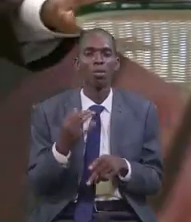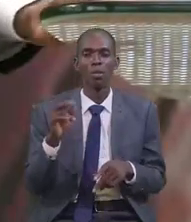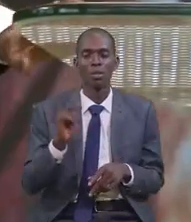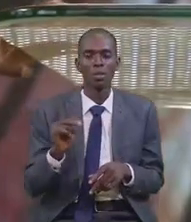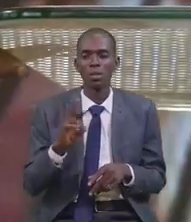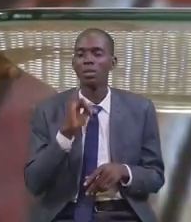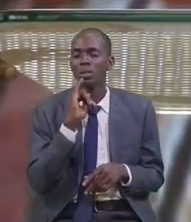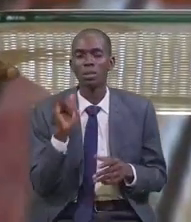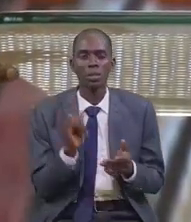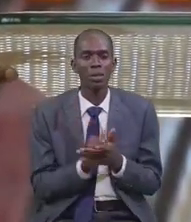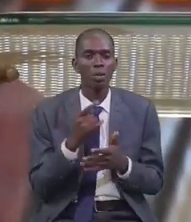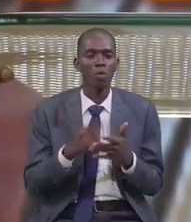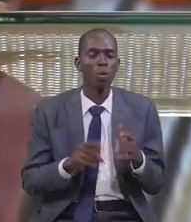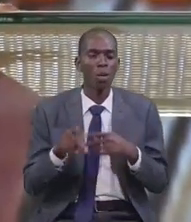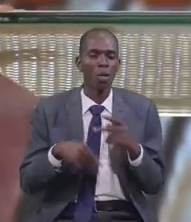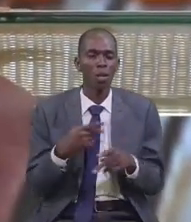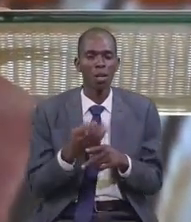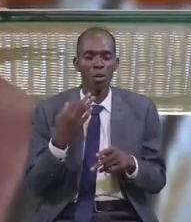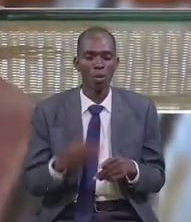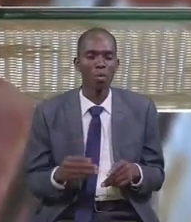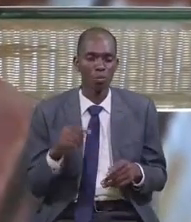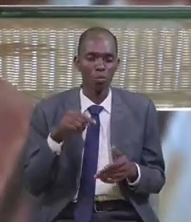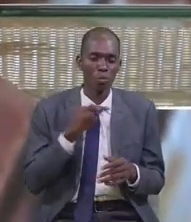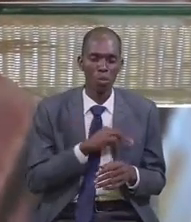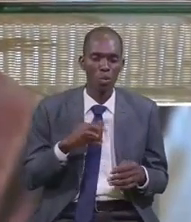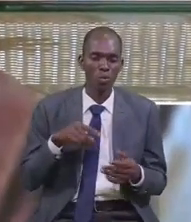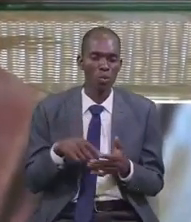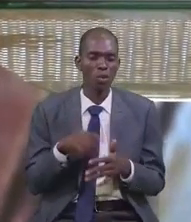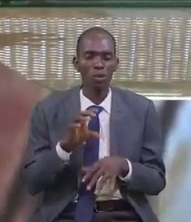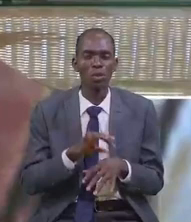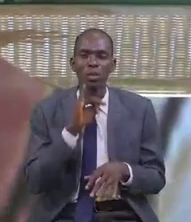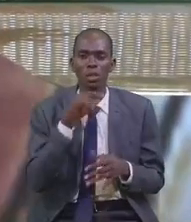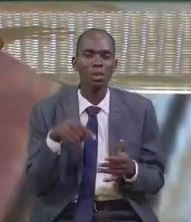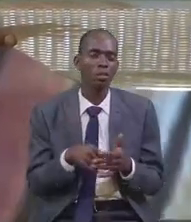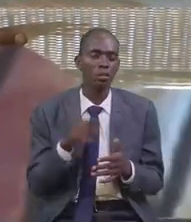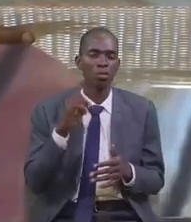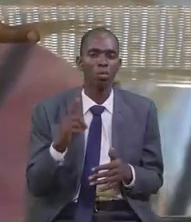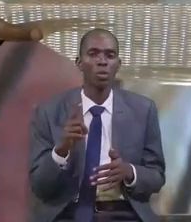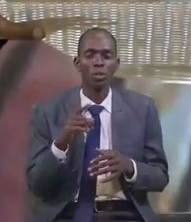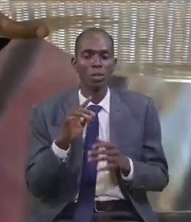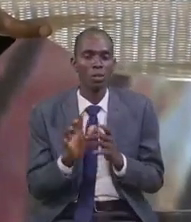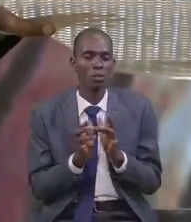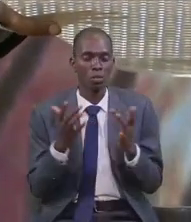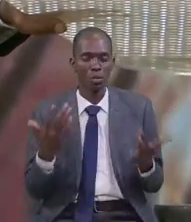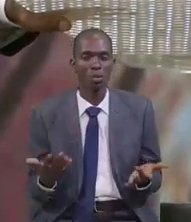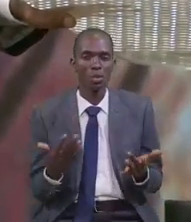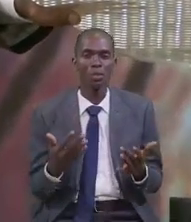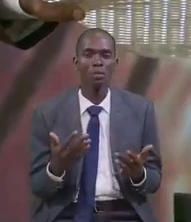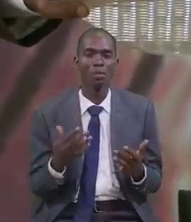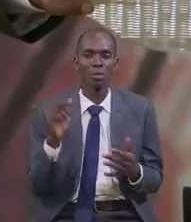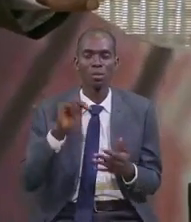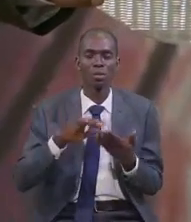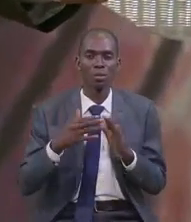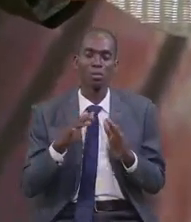quel type, quel genre de la vie profonde toi tu es? Les Nazaréens scripturaires s'élevant vers son